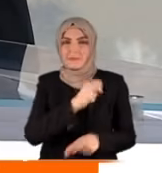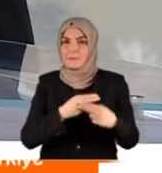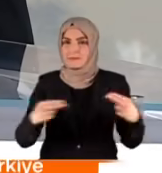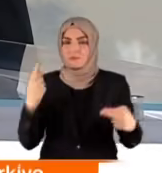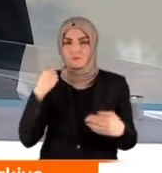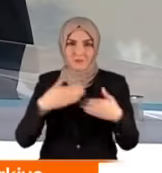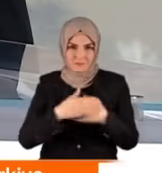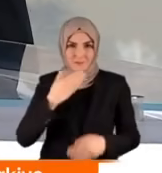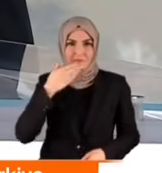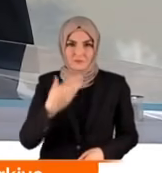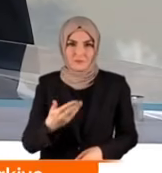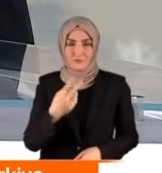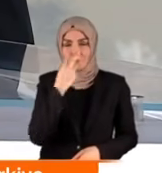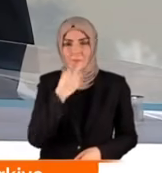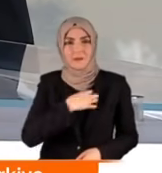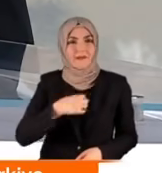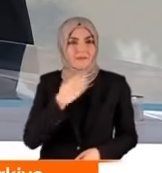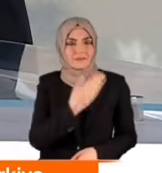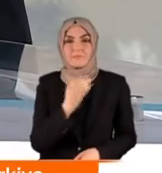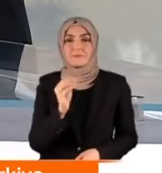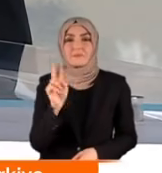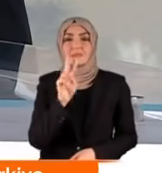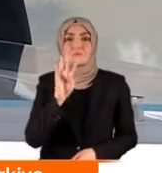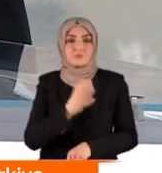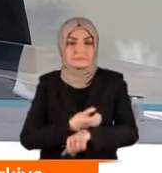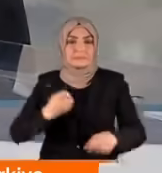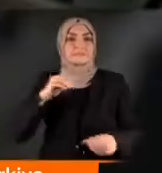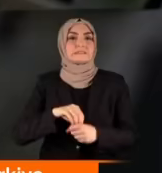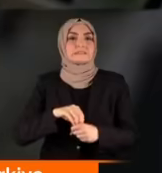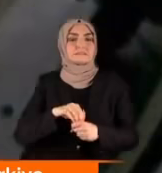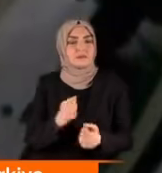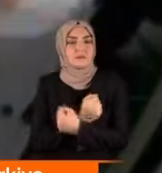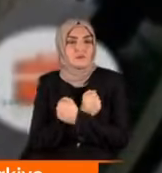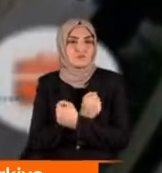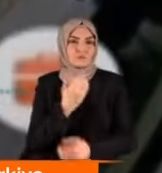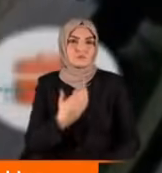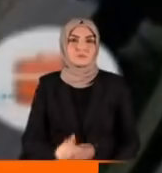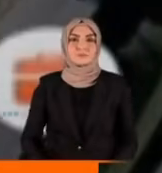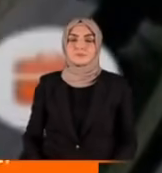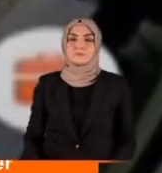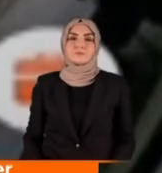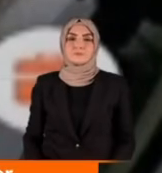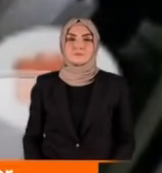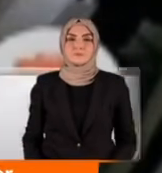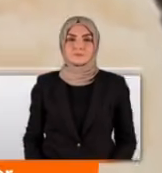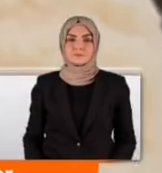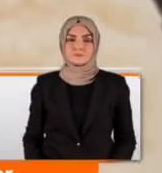yaşlı anne bebeğine 24 saat geçmeden ka abone ol ve